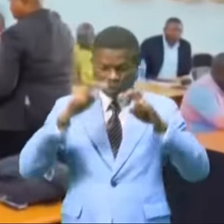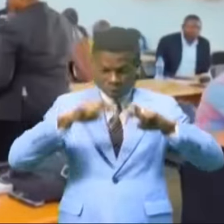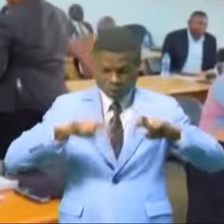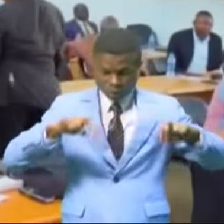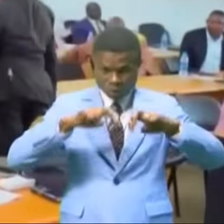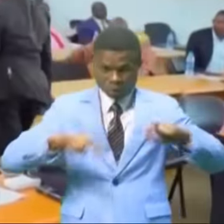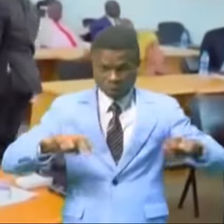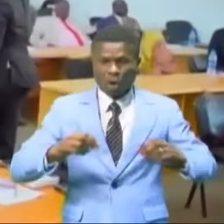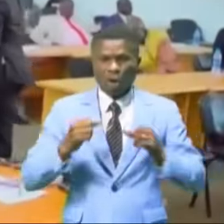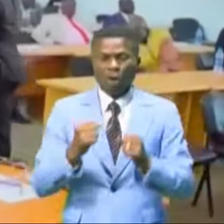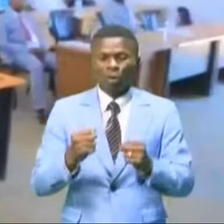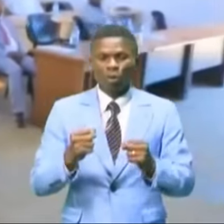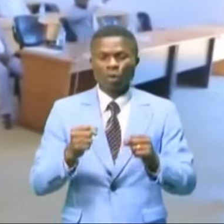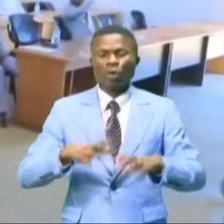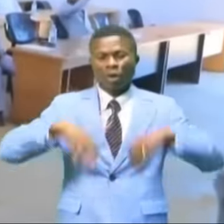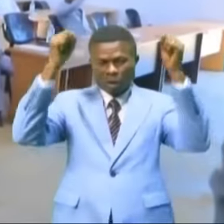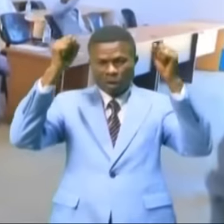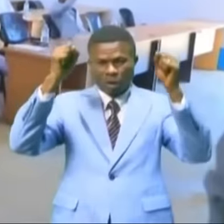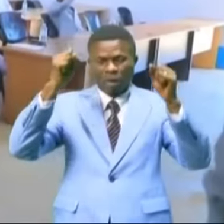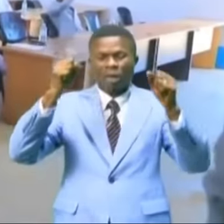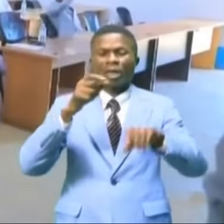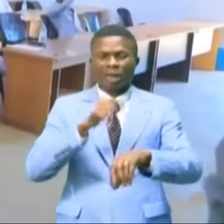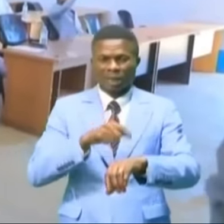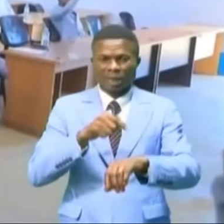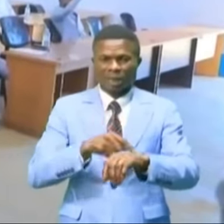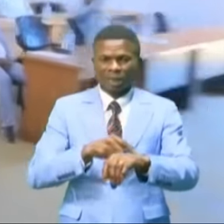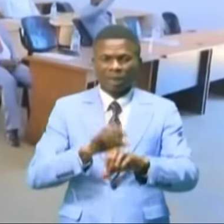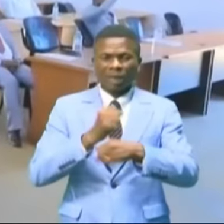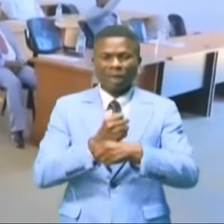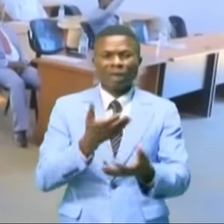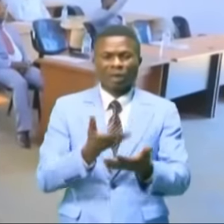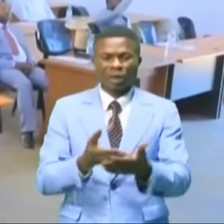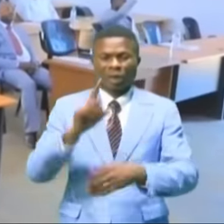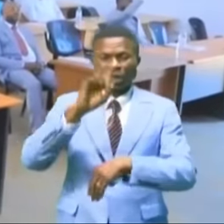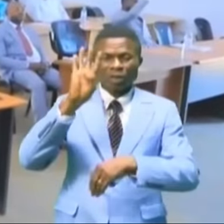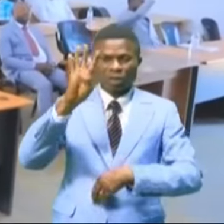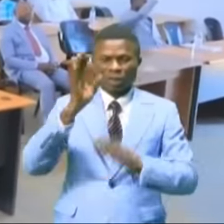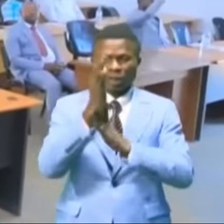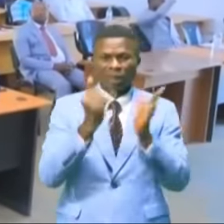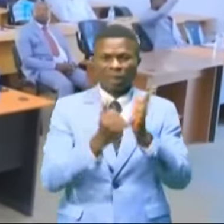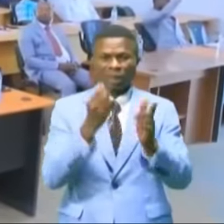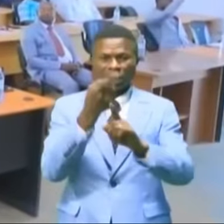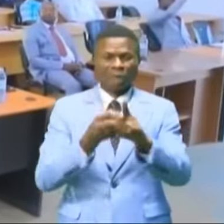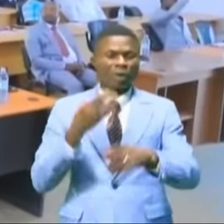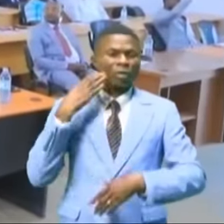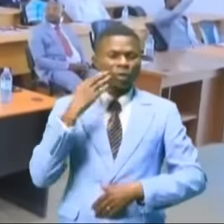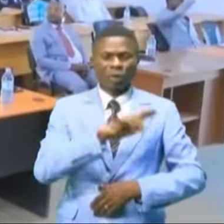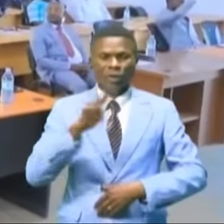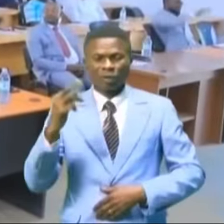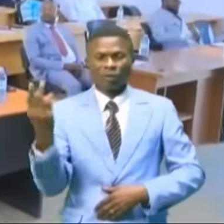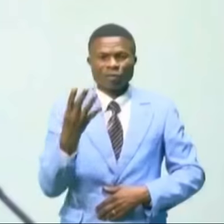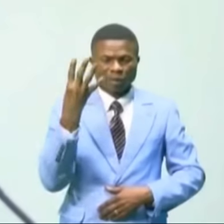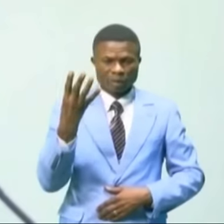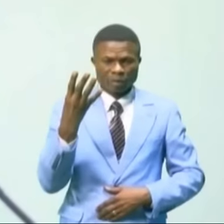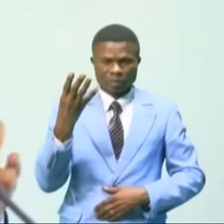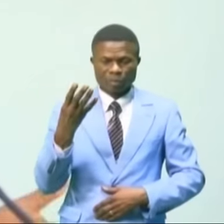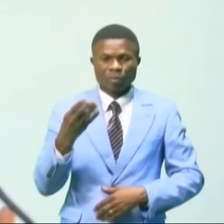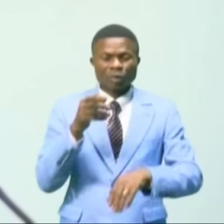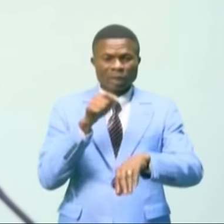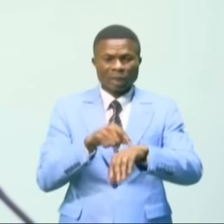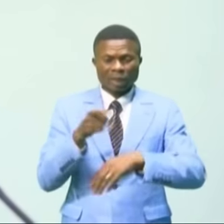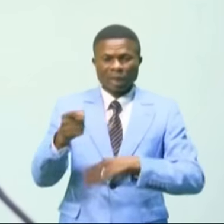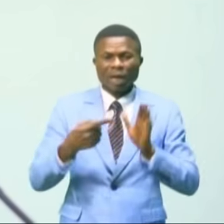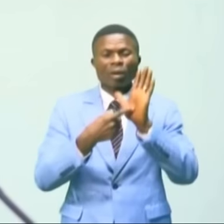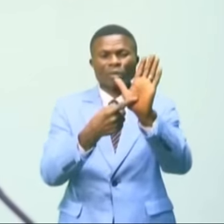des pouvoirs et validation des mandats a été mise sur pied le jeudi 16 mars dernier. Cette dernière a